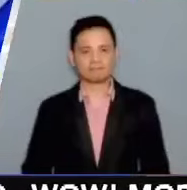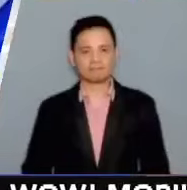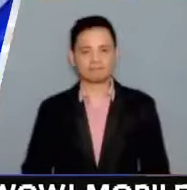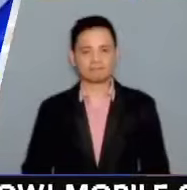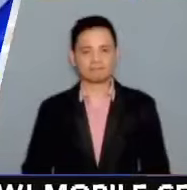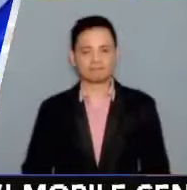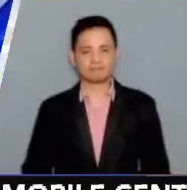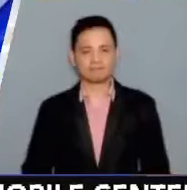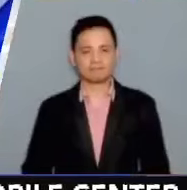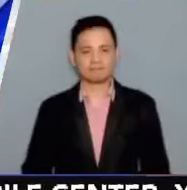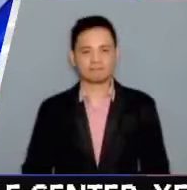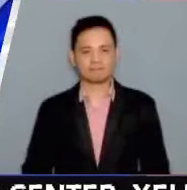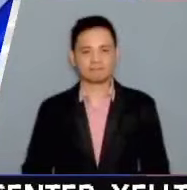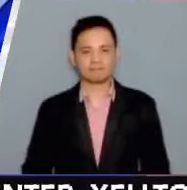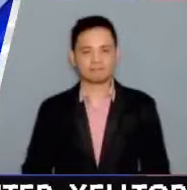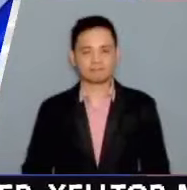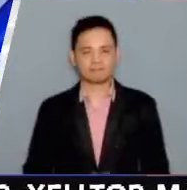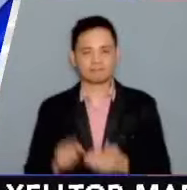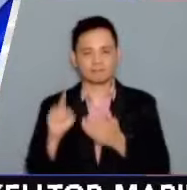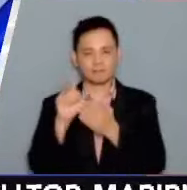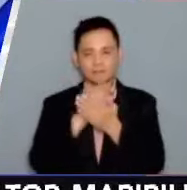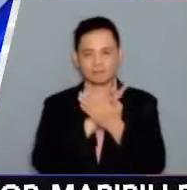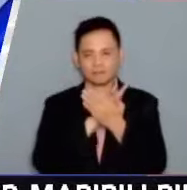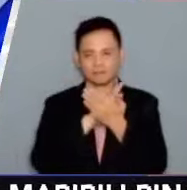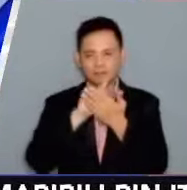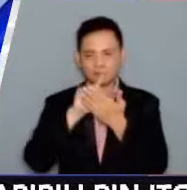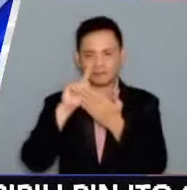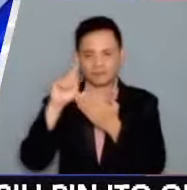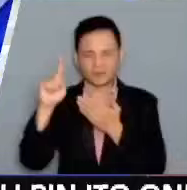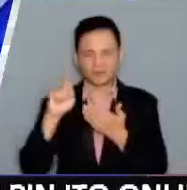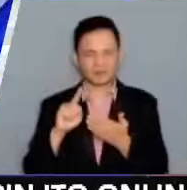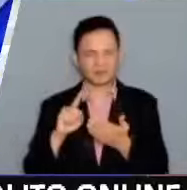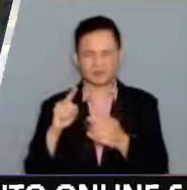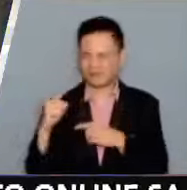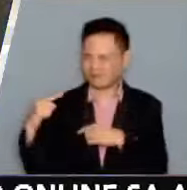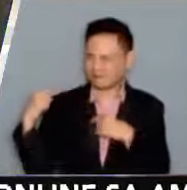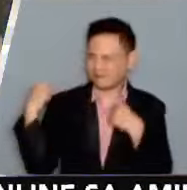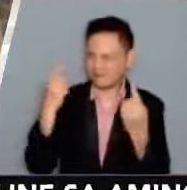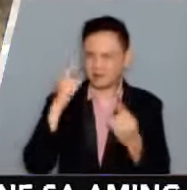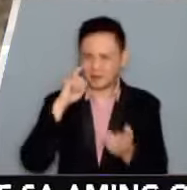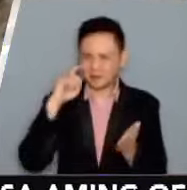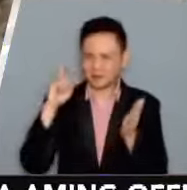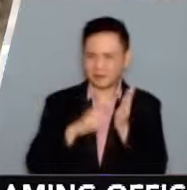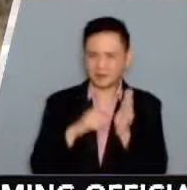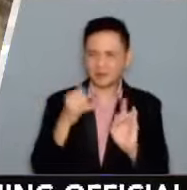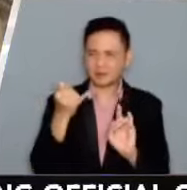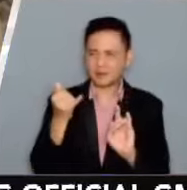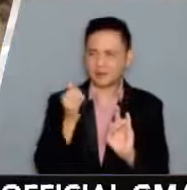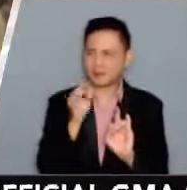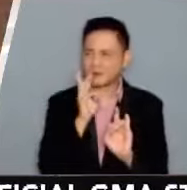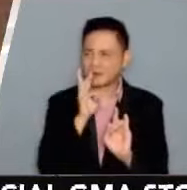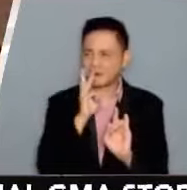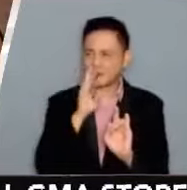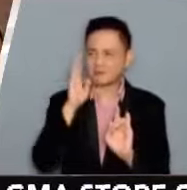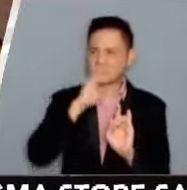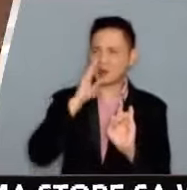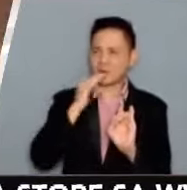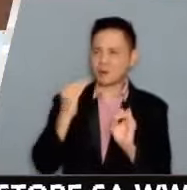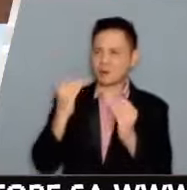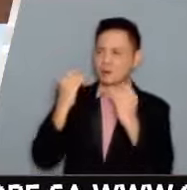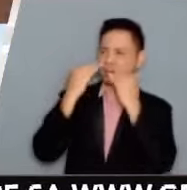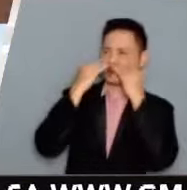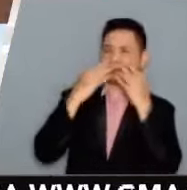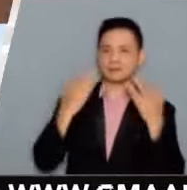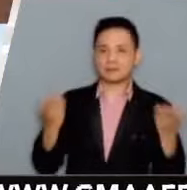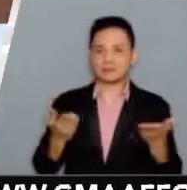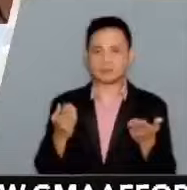Isang linggo nang napeperwisyo ng madilaw at mabahong tubig ang mga customer ng Manila Water sa Angono, Binangonan at Cardona sa Rizal. Sabi ng